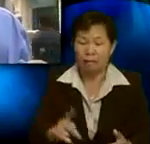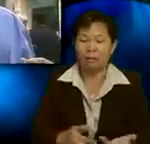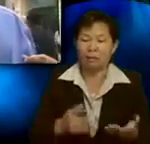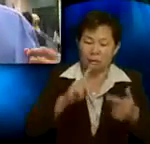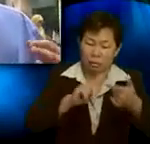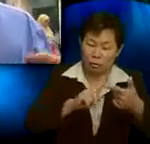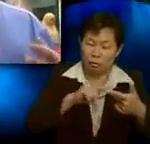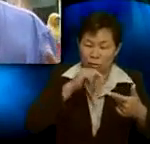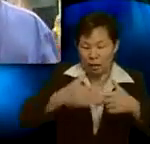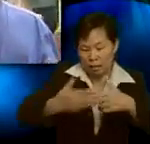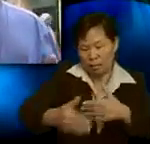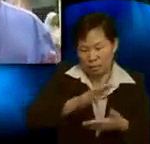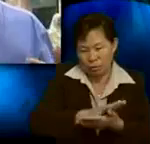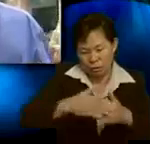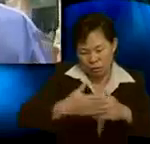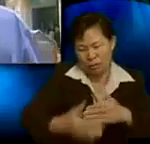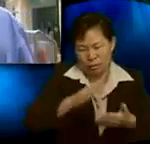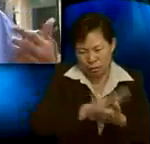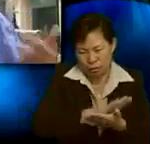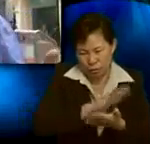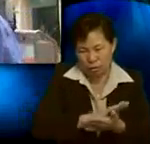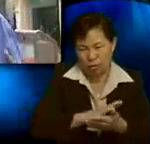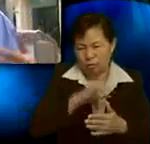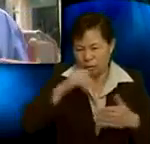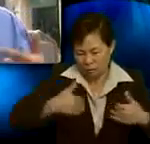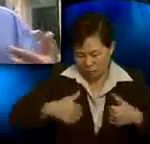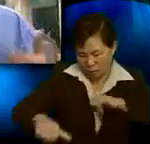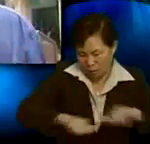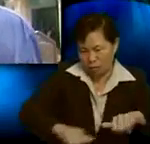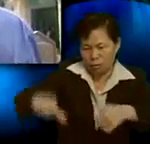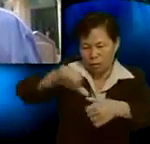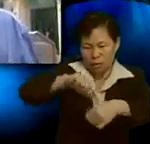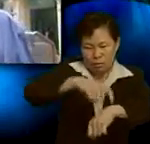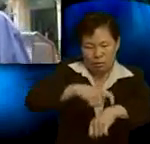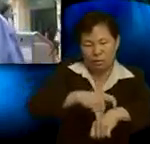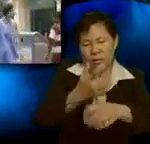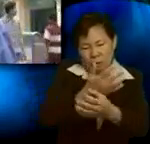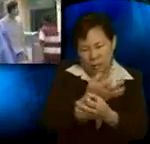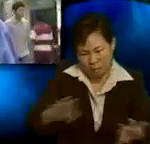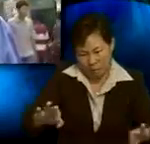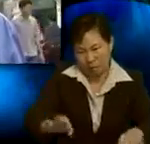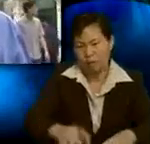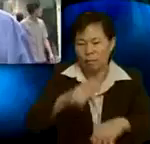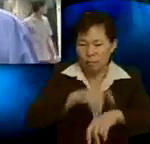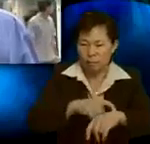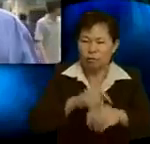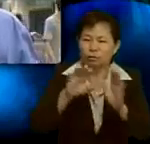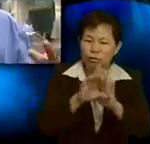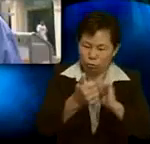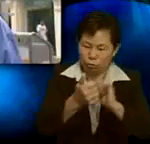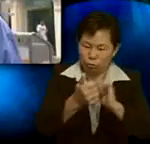ada, lepas sekolah mereka ni tak ada aktiviti yang dia boleh buat untuk mengisi masa lapang dia. Contohnya macam bersukan.